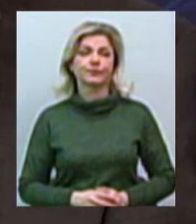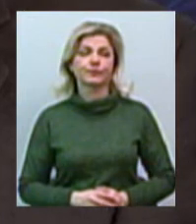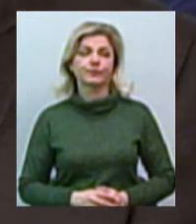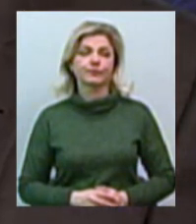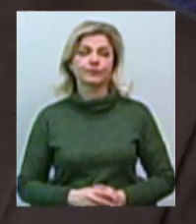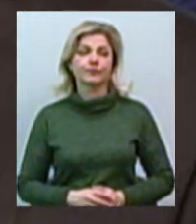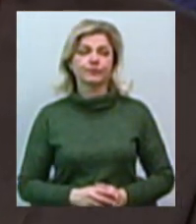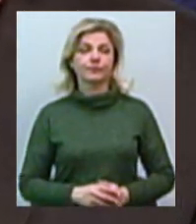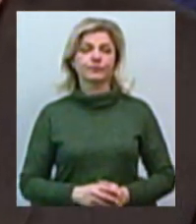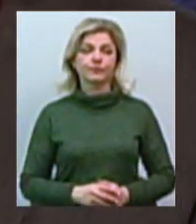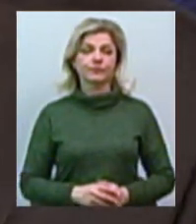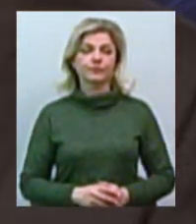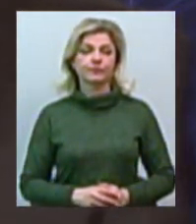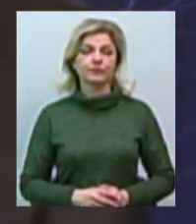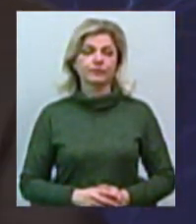Далі,